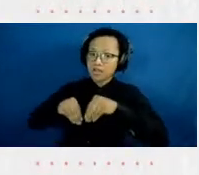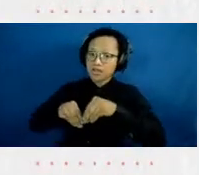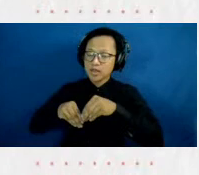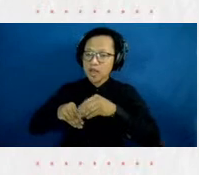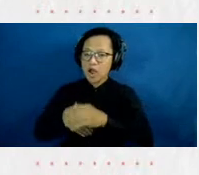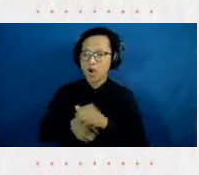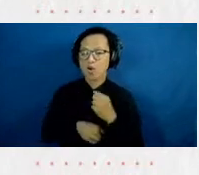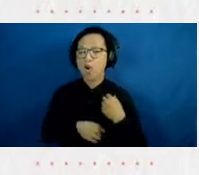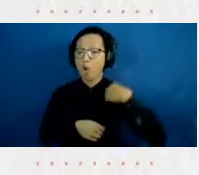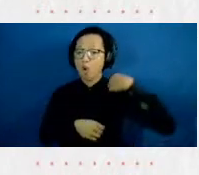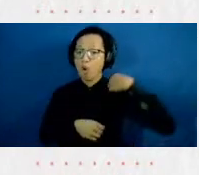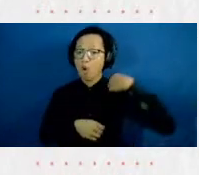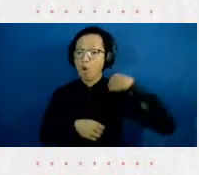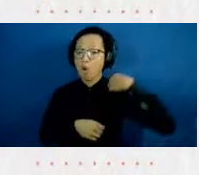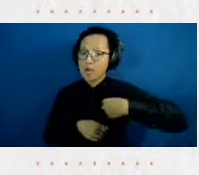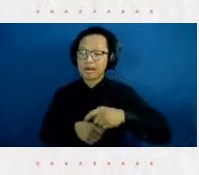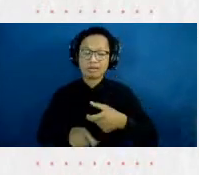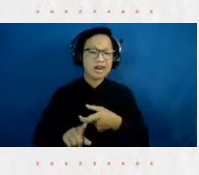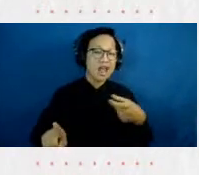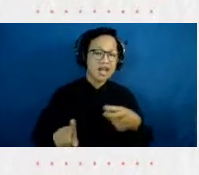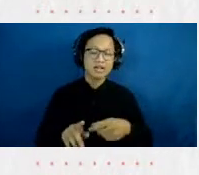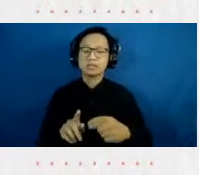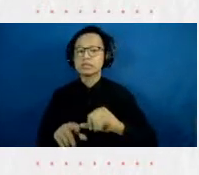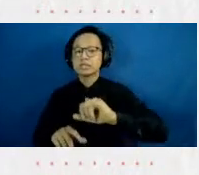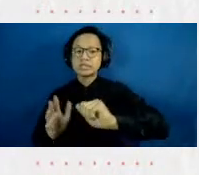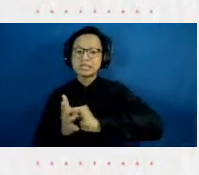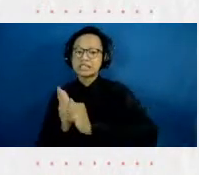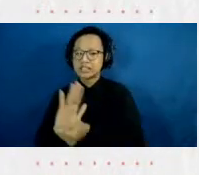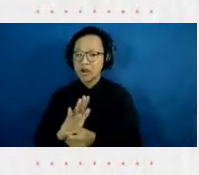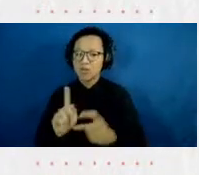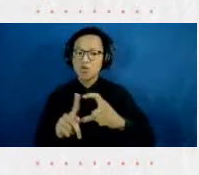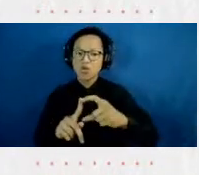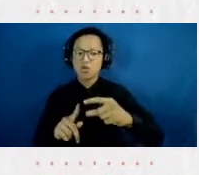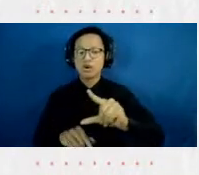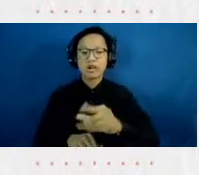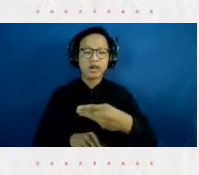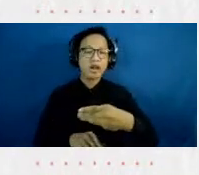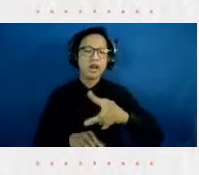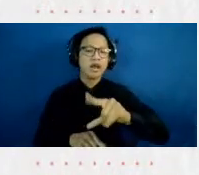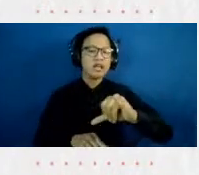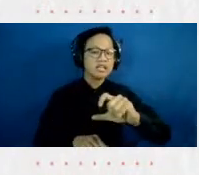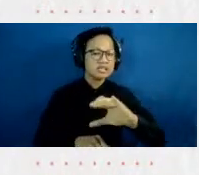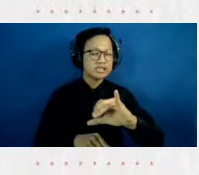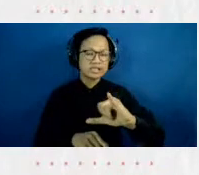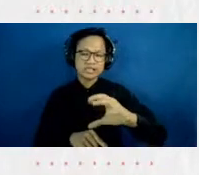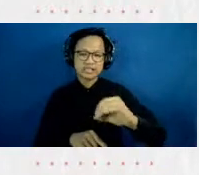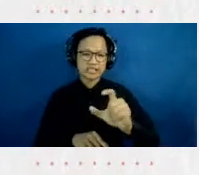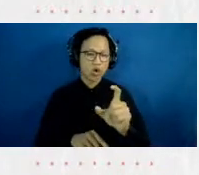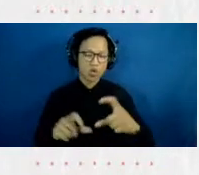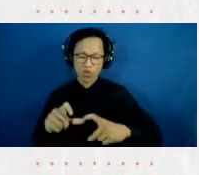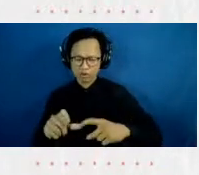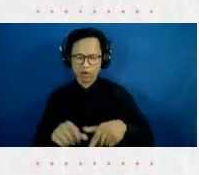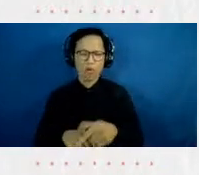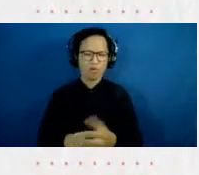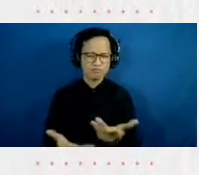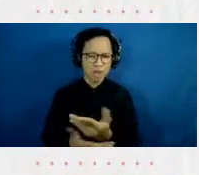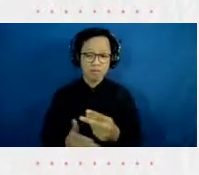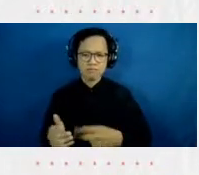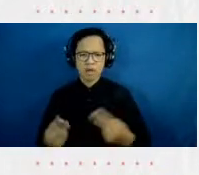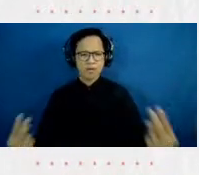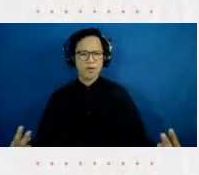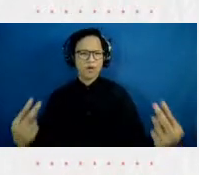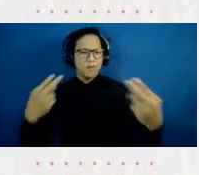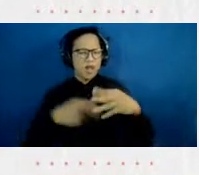dari Jamu Delicious. Nah, keren banget kan nonton webinar gratis, bisa dapat goodie bag dari Jamu